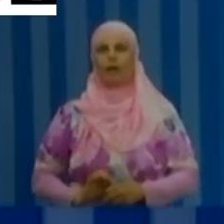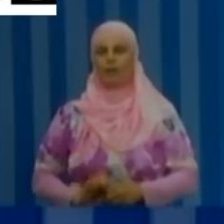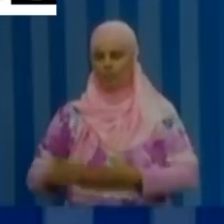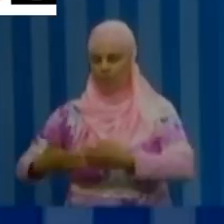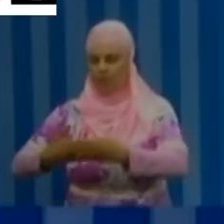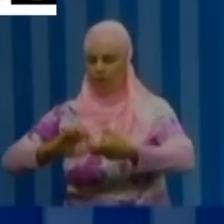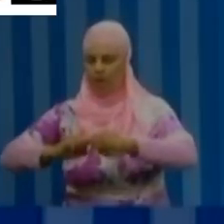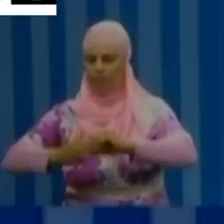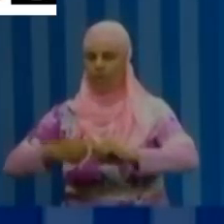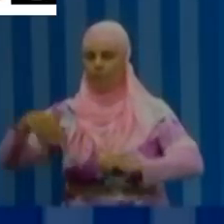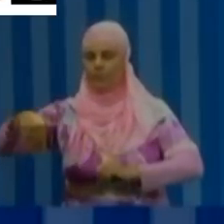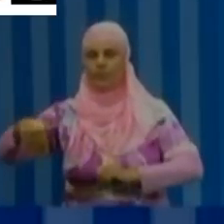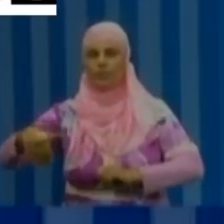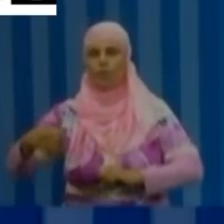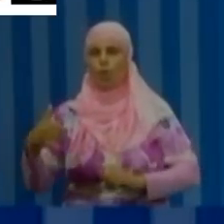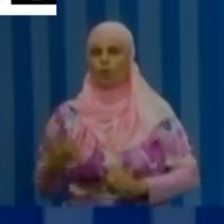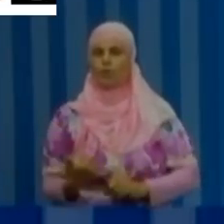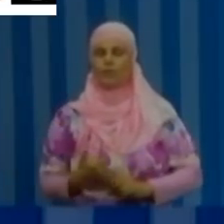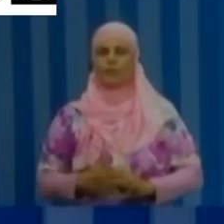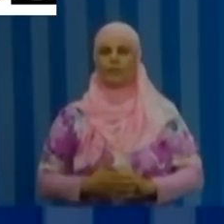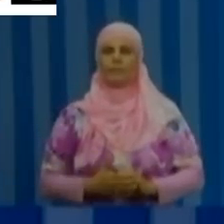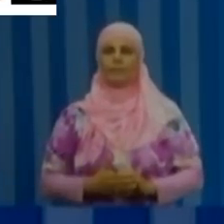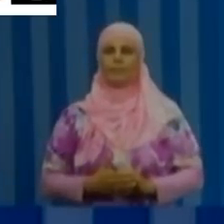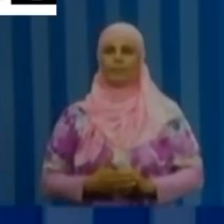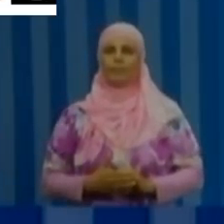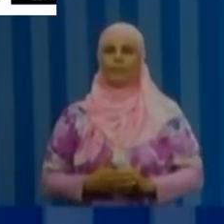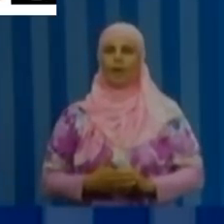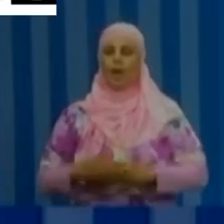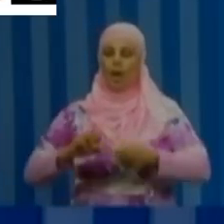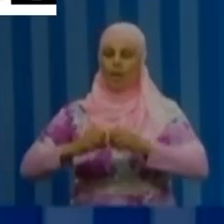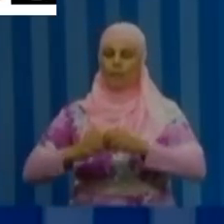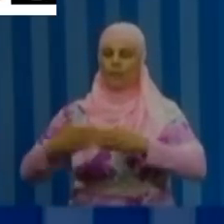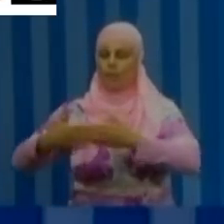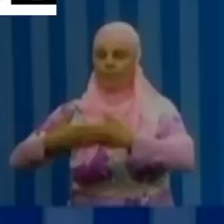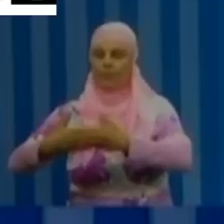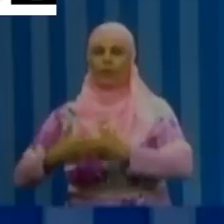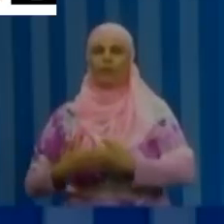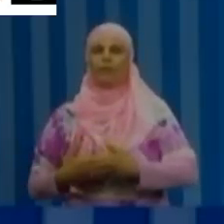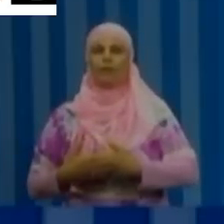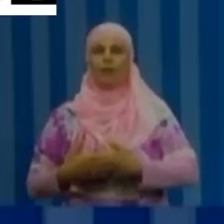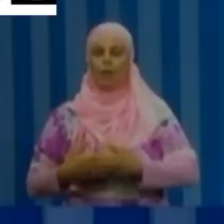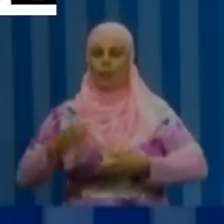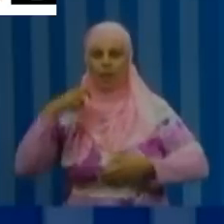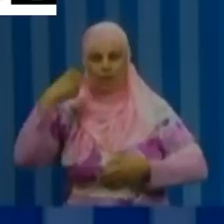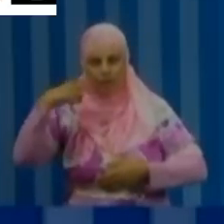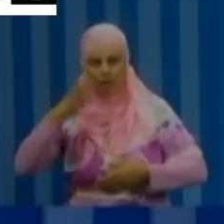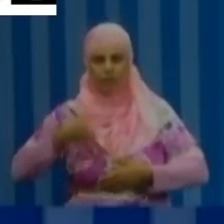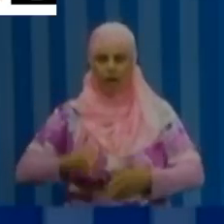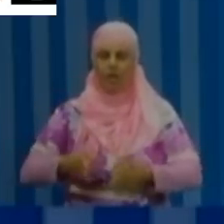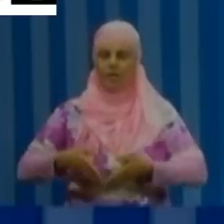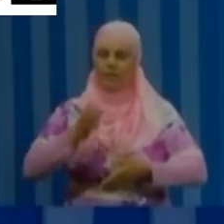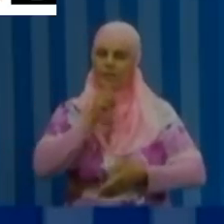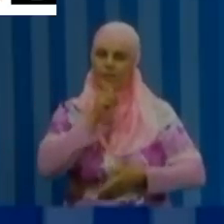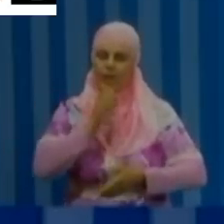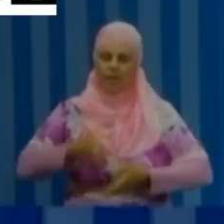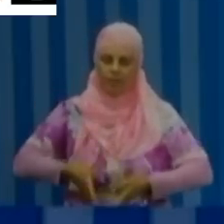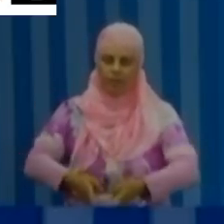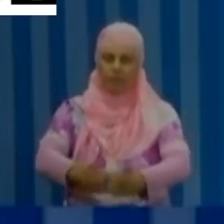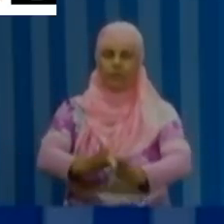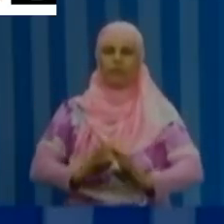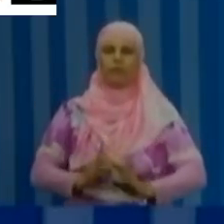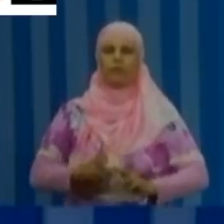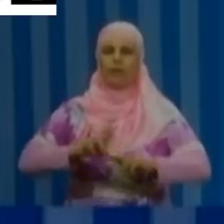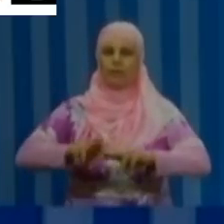بمنطقتي مدنين وجرجس اربط المنطقه بالقطار بالسكك الحديديه